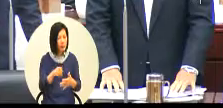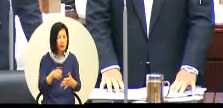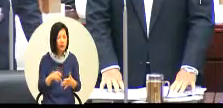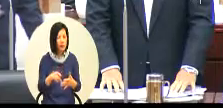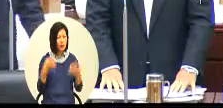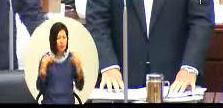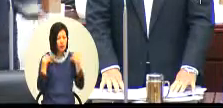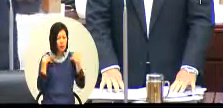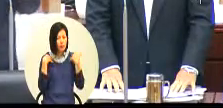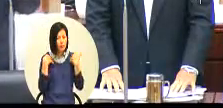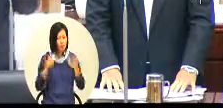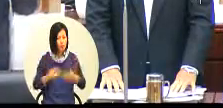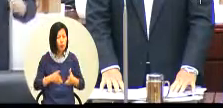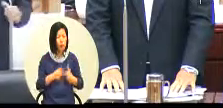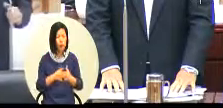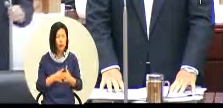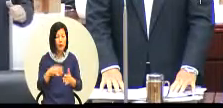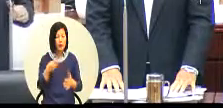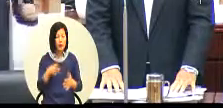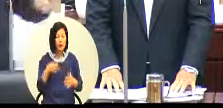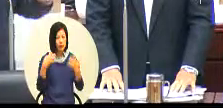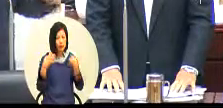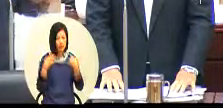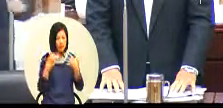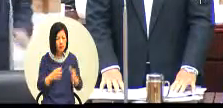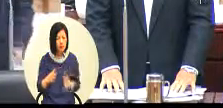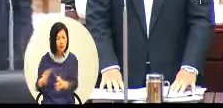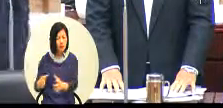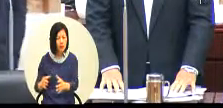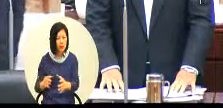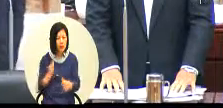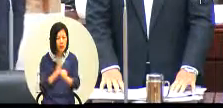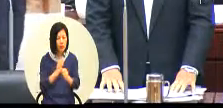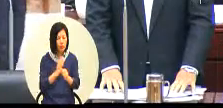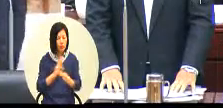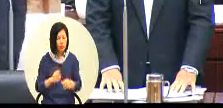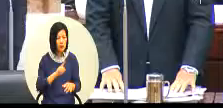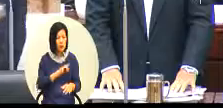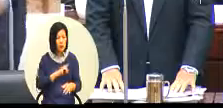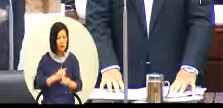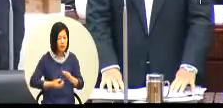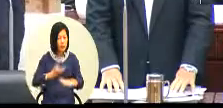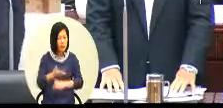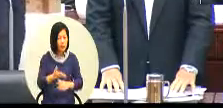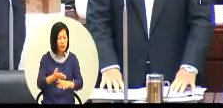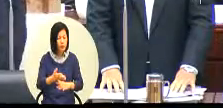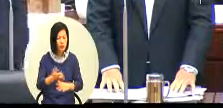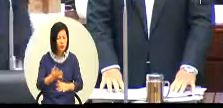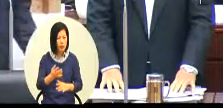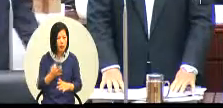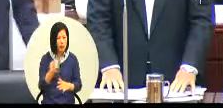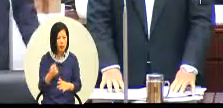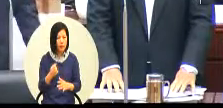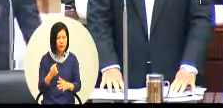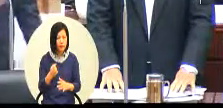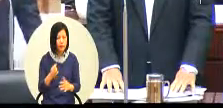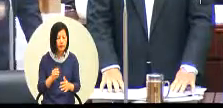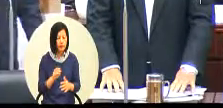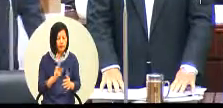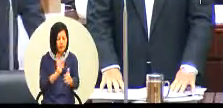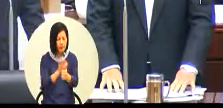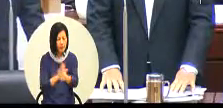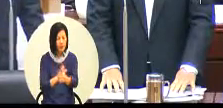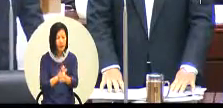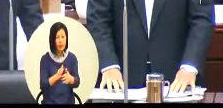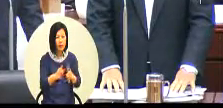我也希望在这整个的一个承办当中你要发挥最大的一个灵魂性的一个功能我在这